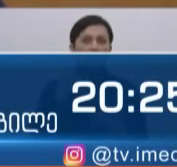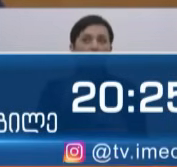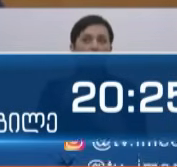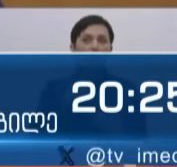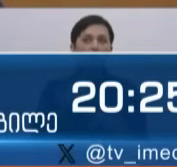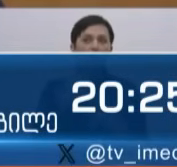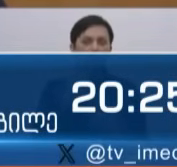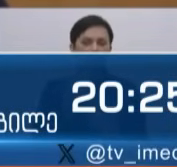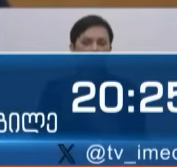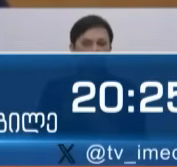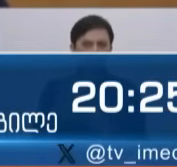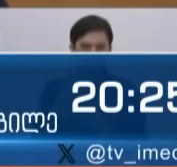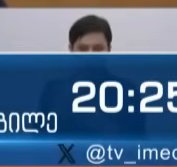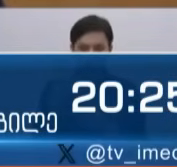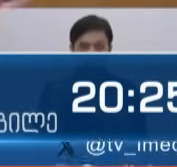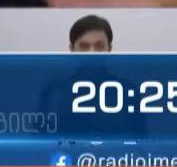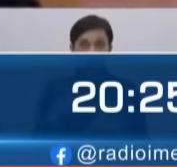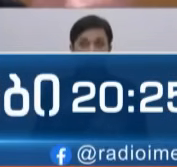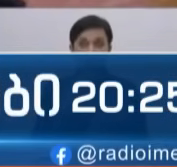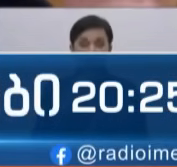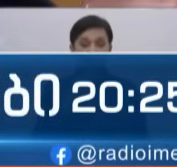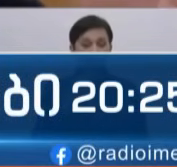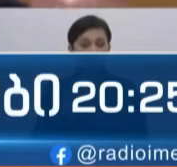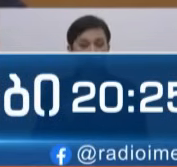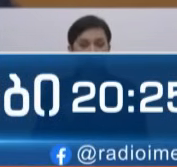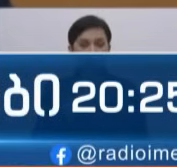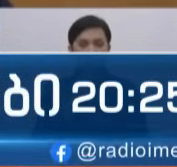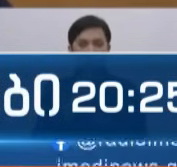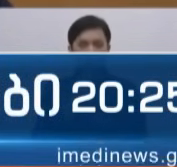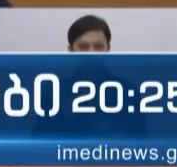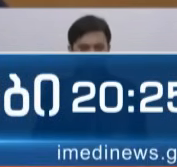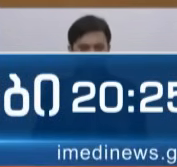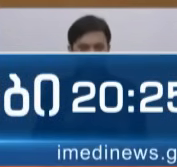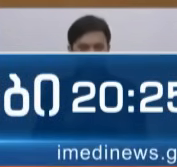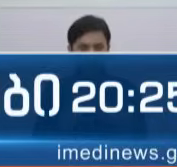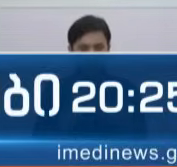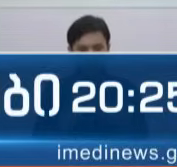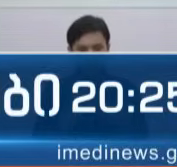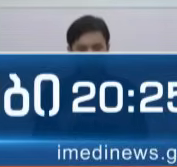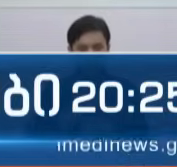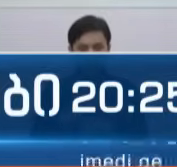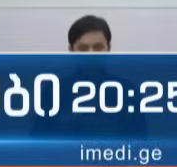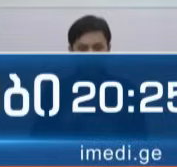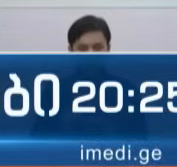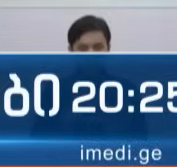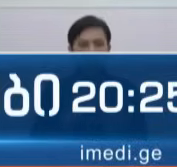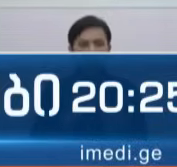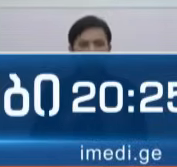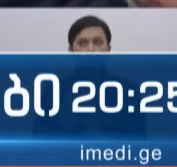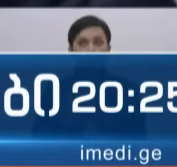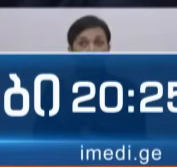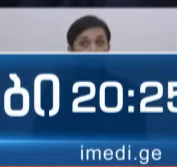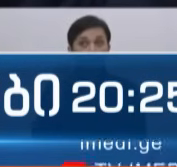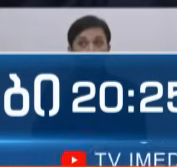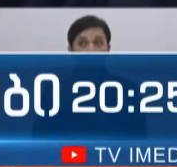რაღაც შეძლებიათ და ეს gahariebi და ეს ლელო რა დღეში არიან მარგინალები და რადიკალები გახდნენ და რასთან გქონდათ საქმე?